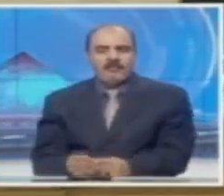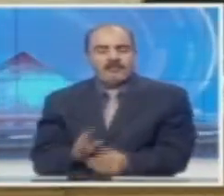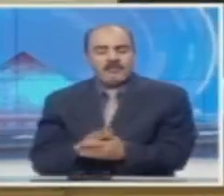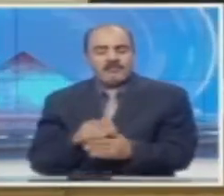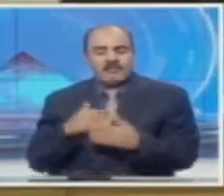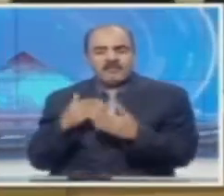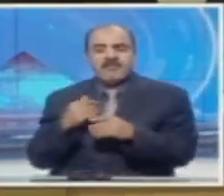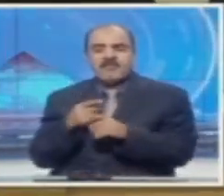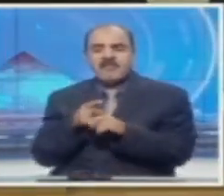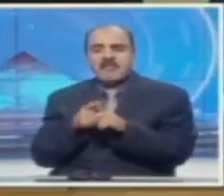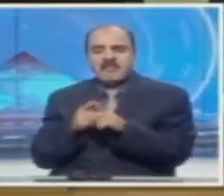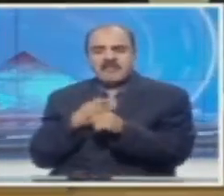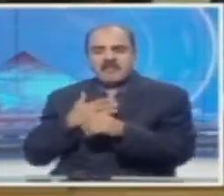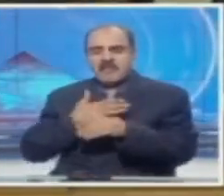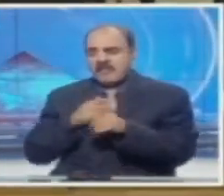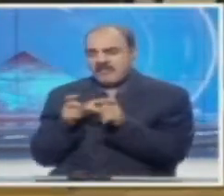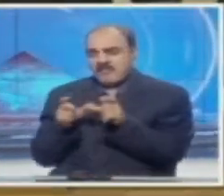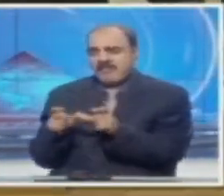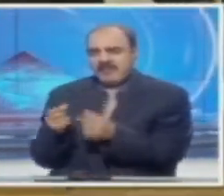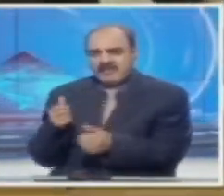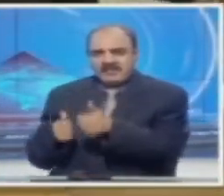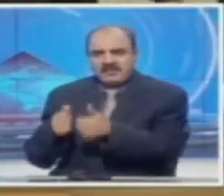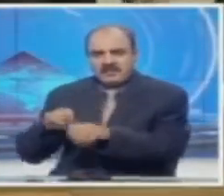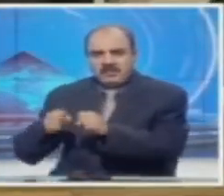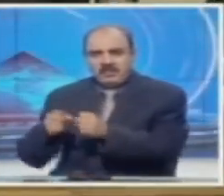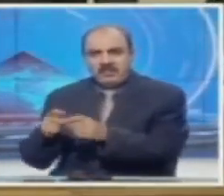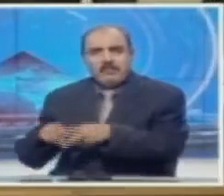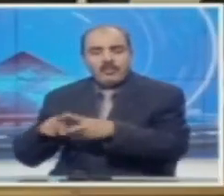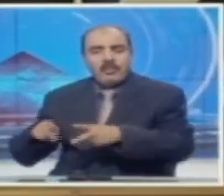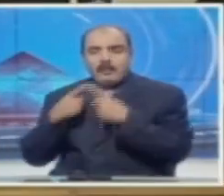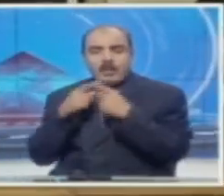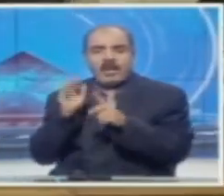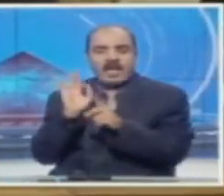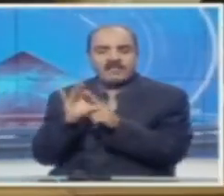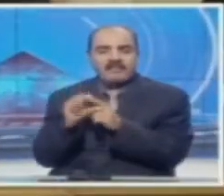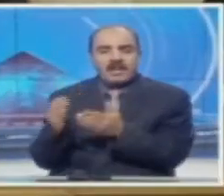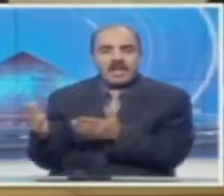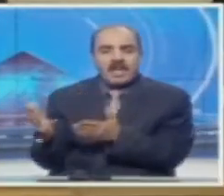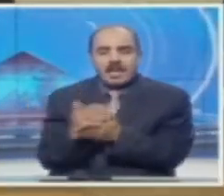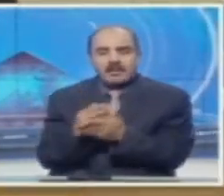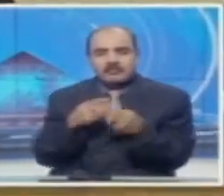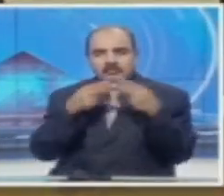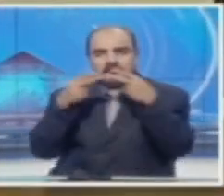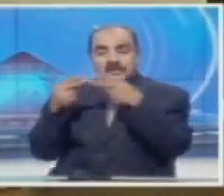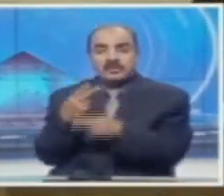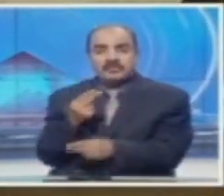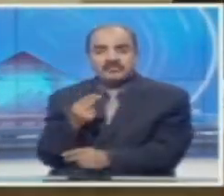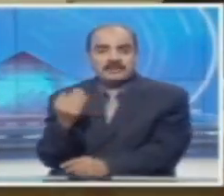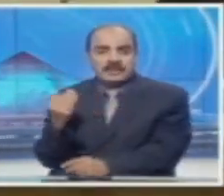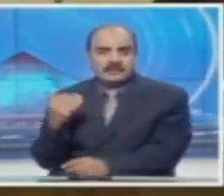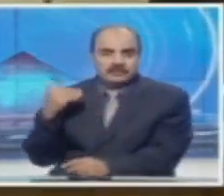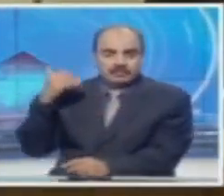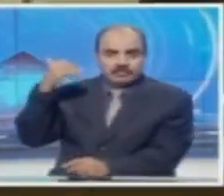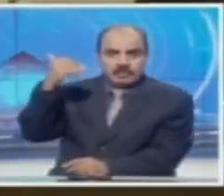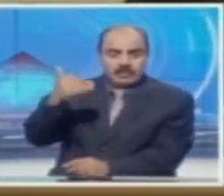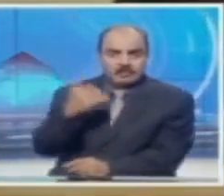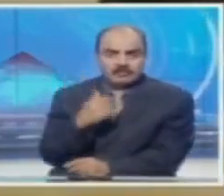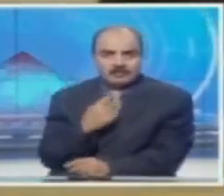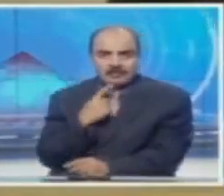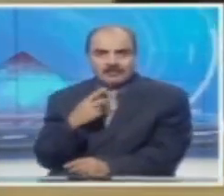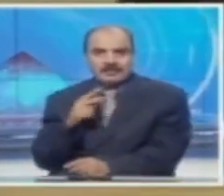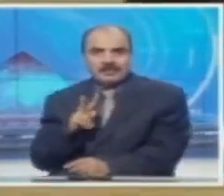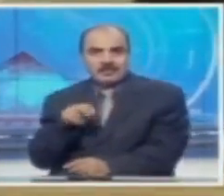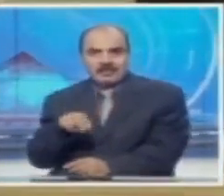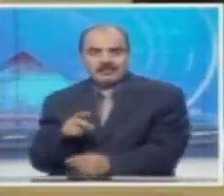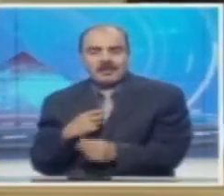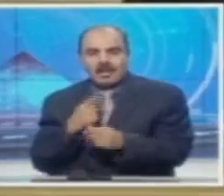جانبه أوضح رئيس جهاز حماية المنافسة أن البروتوكول يهدف إلى تحقيق رؤية مصر 2030 المتعلقة